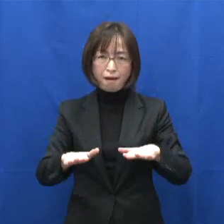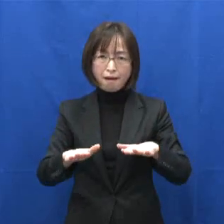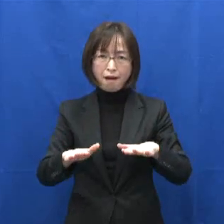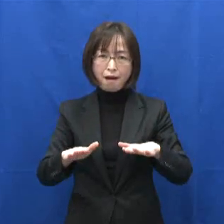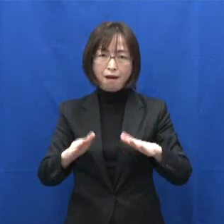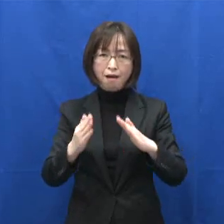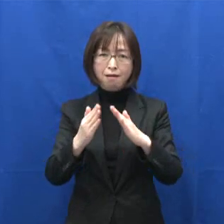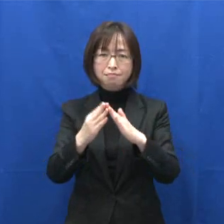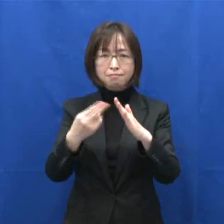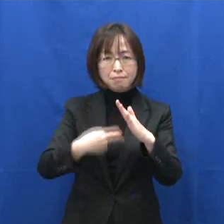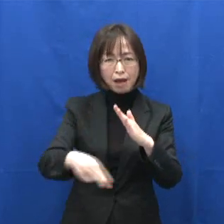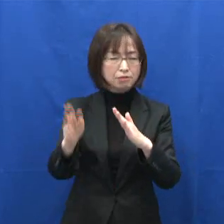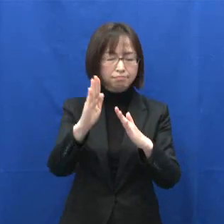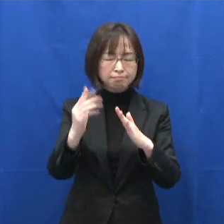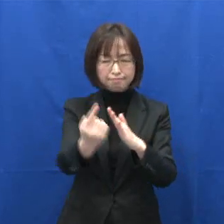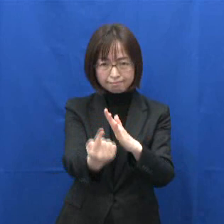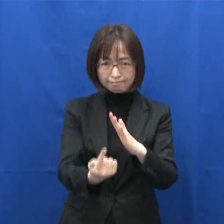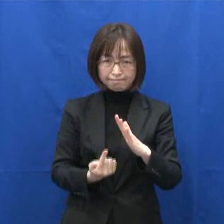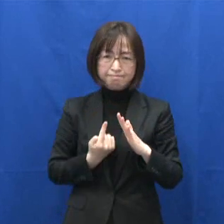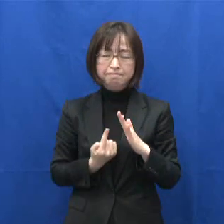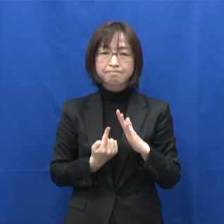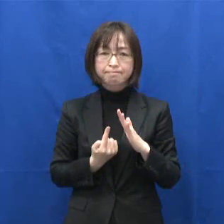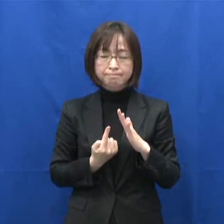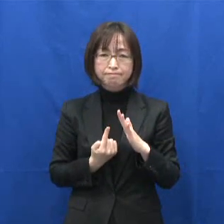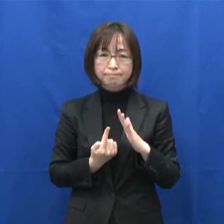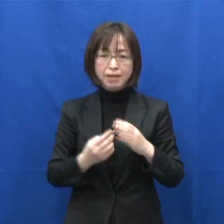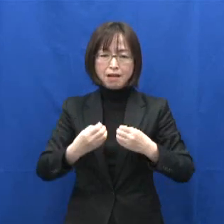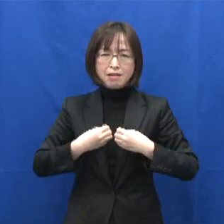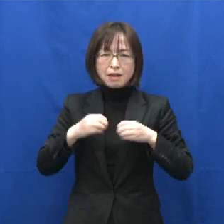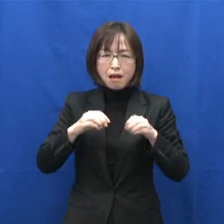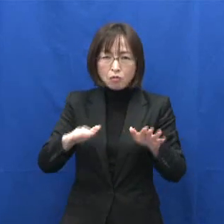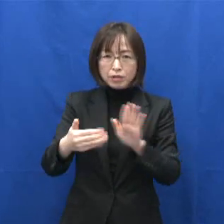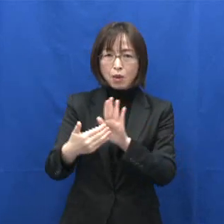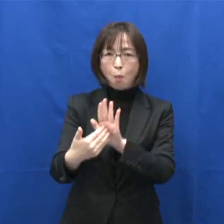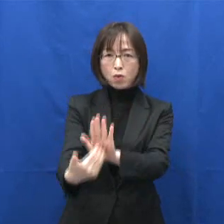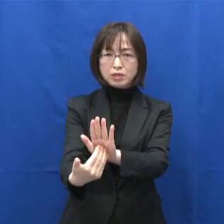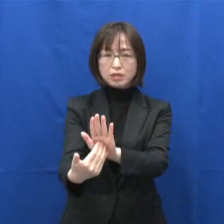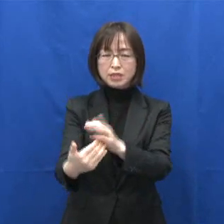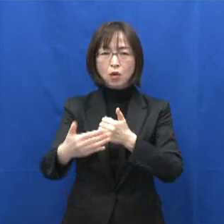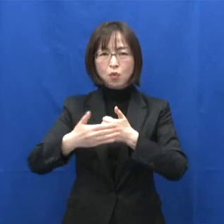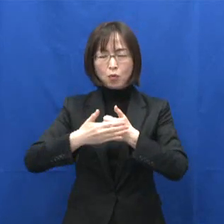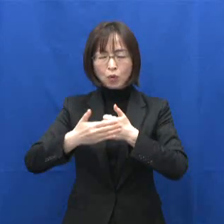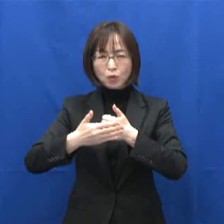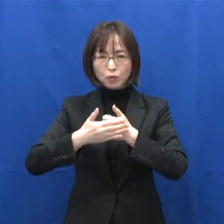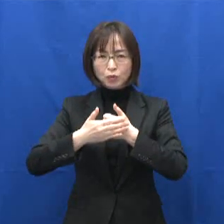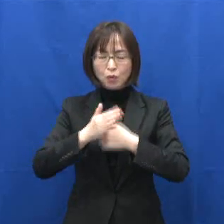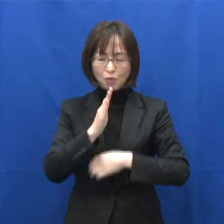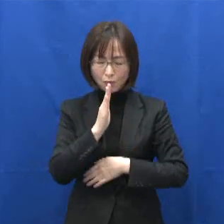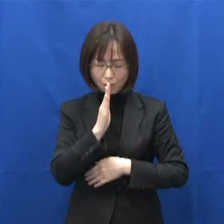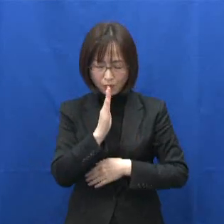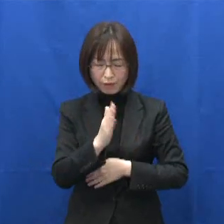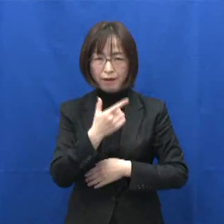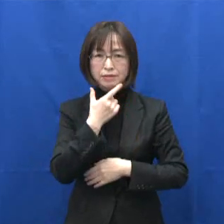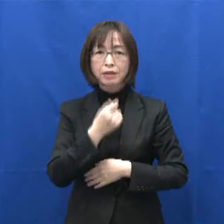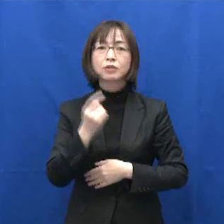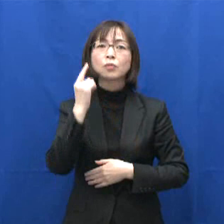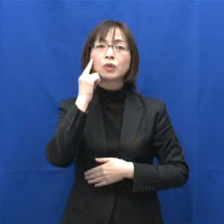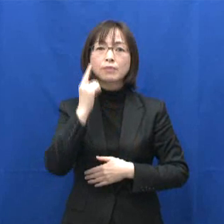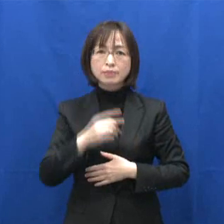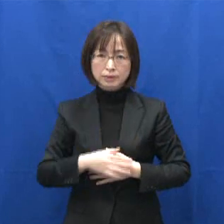外出を避けて感染拡大防止にご協力をお願いしたいと思います